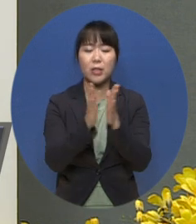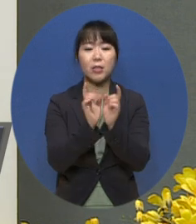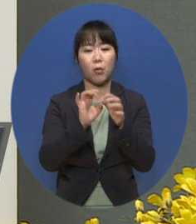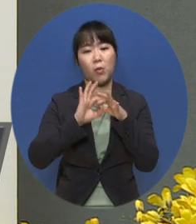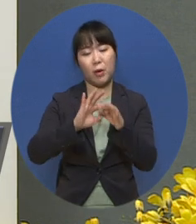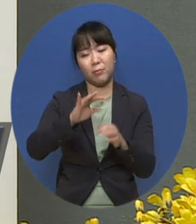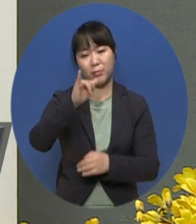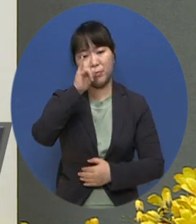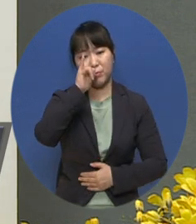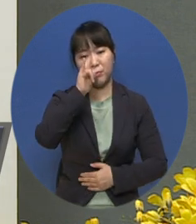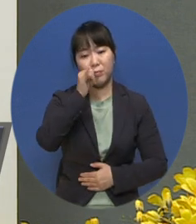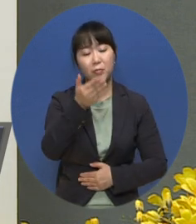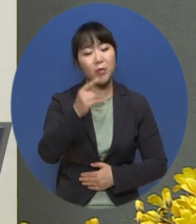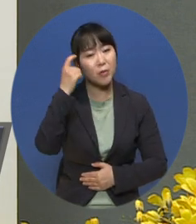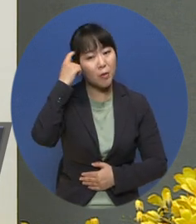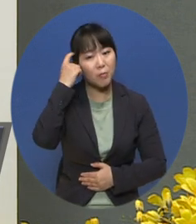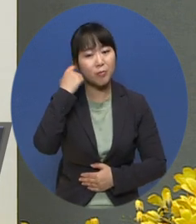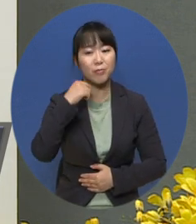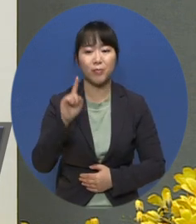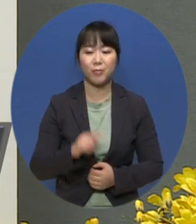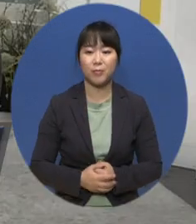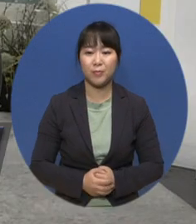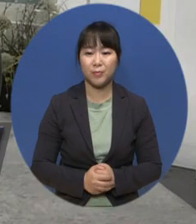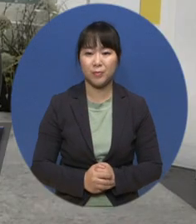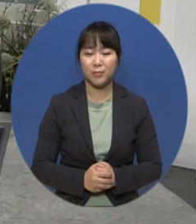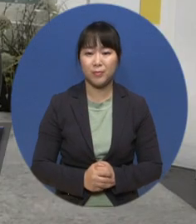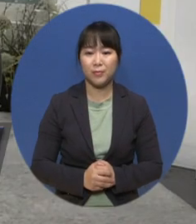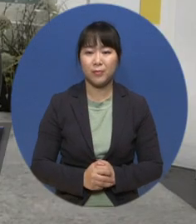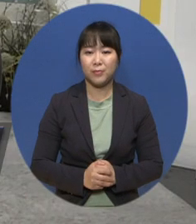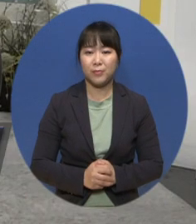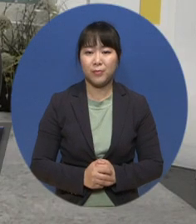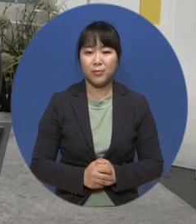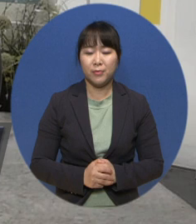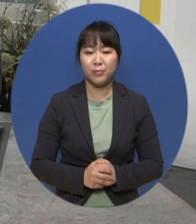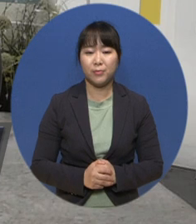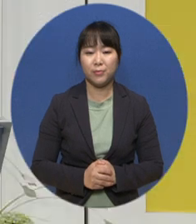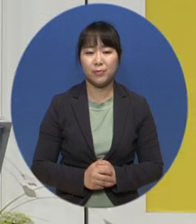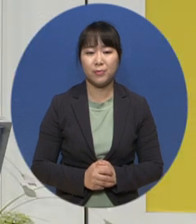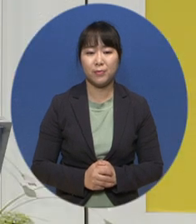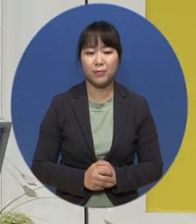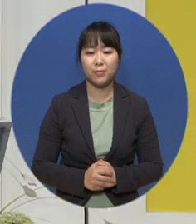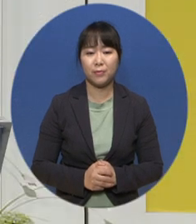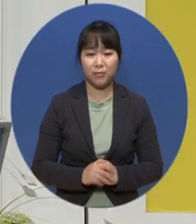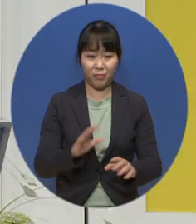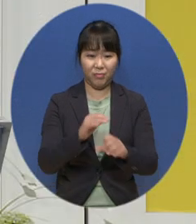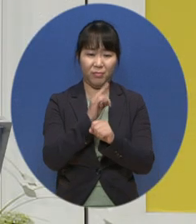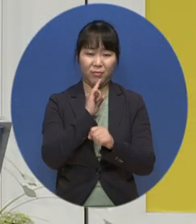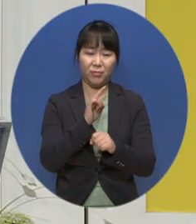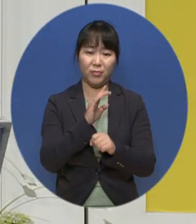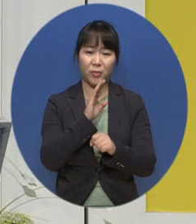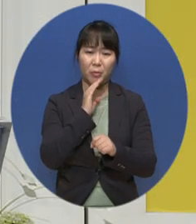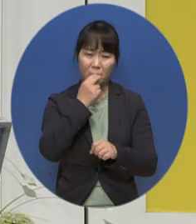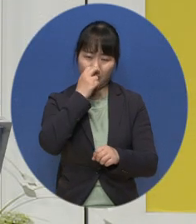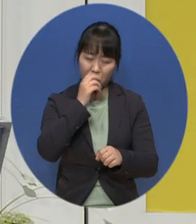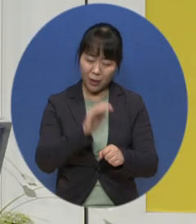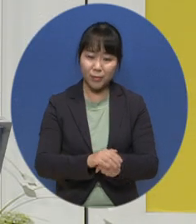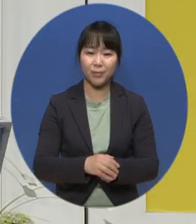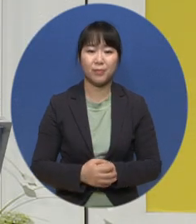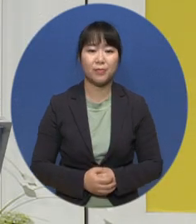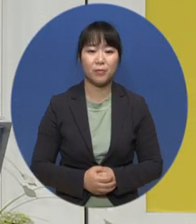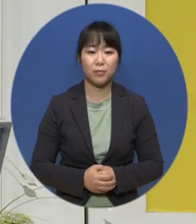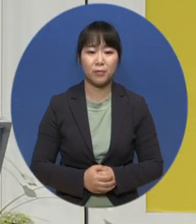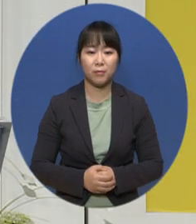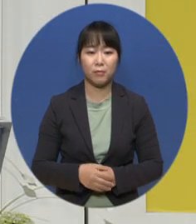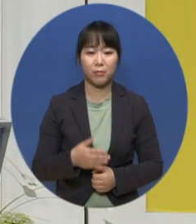되거든요 이걸 어떻게 생각하시면 문제 아 한 마디 라는 기감에 길 품목입니다 제